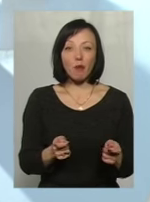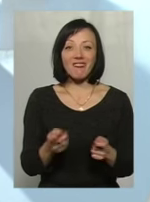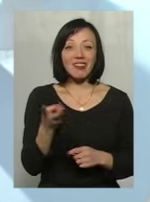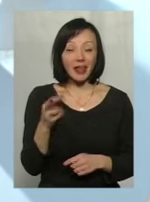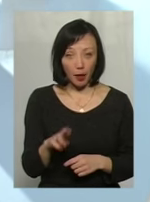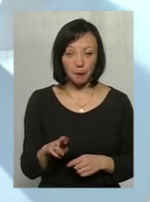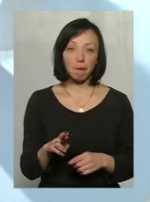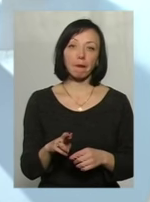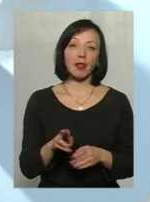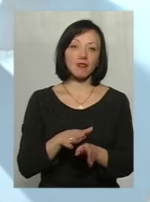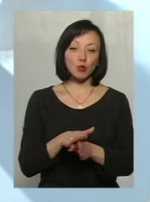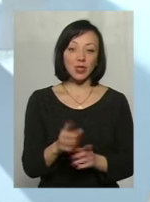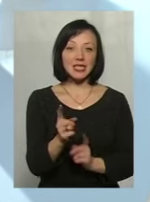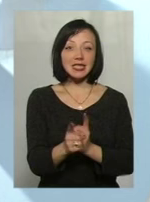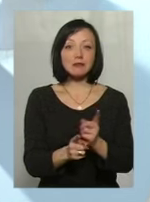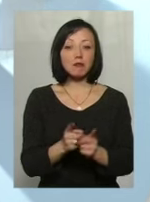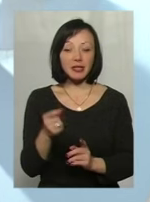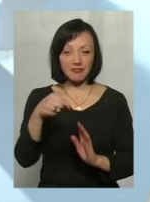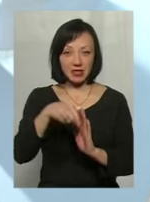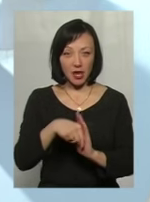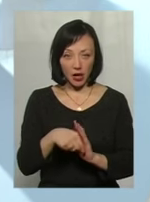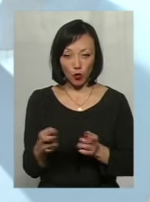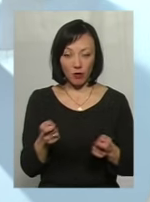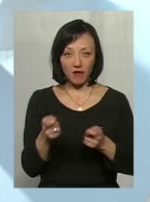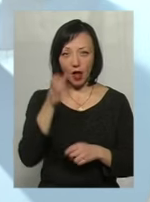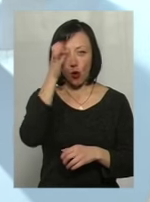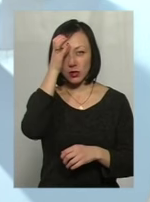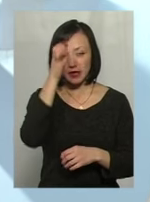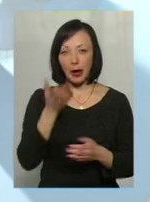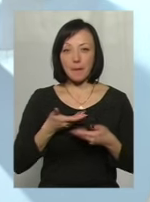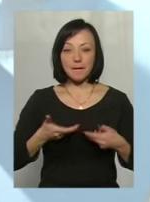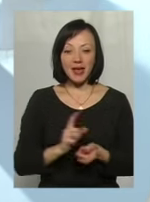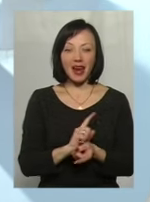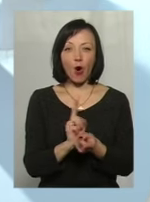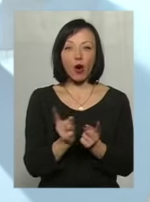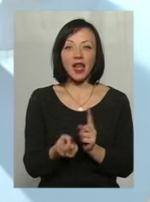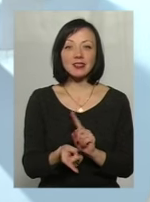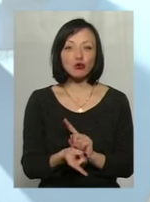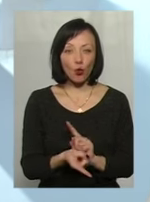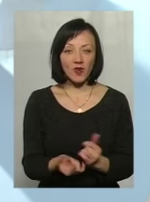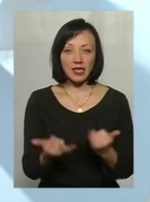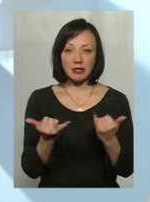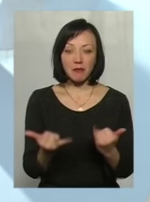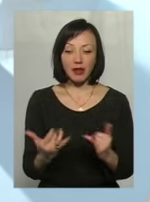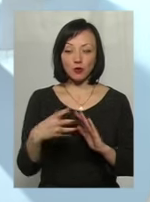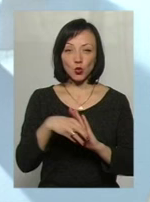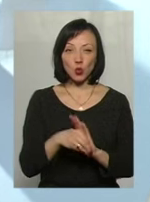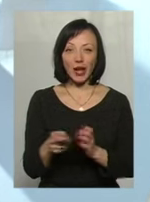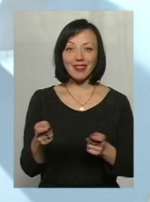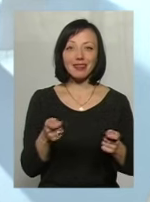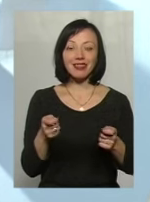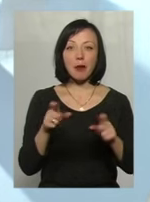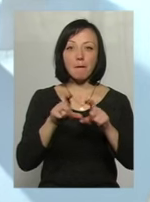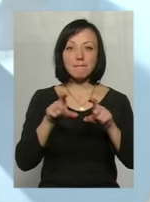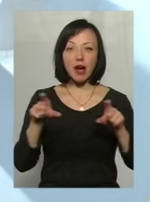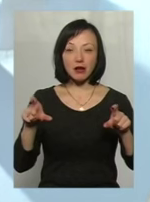Відбулись структурні зміни всередині органу управління освіти. Ми реорганізовані, і відтепер в структурі Департаменту освіти та науки